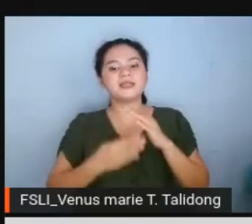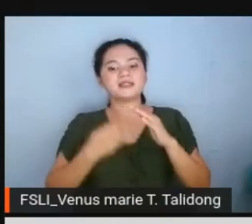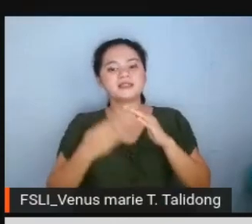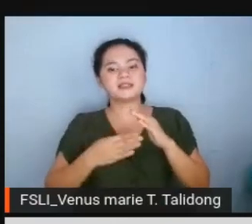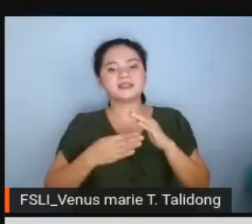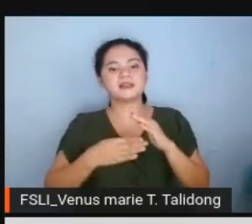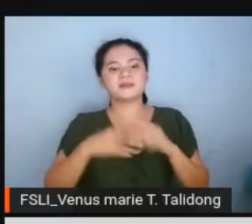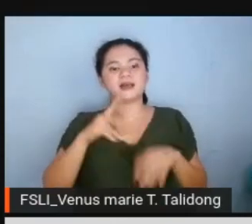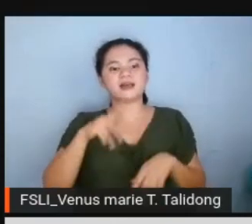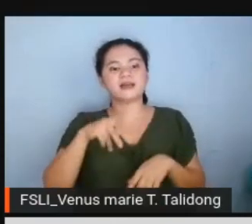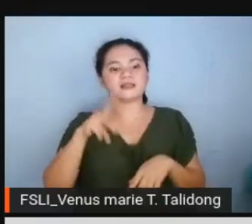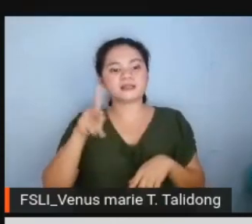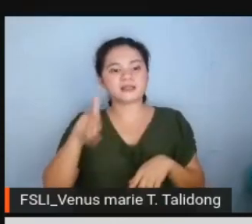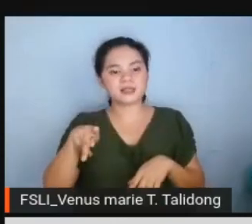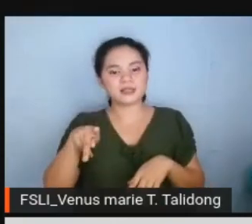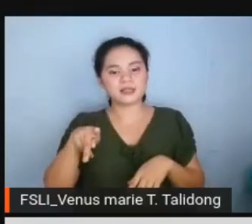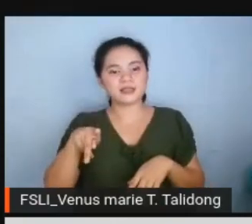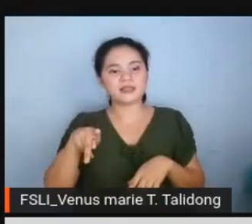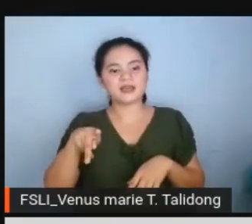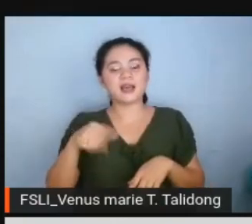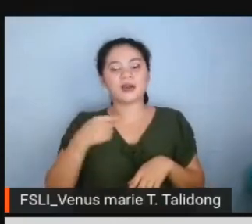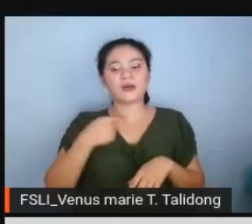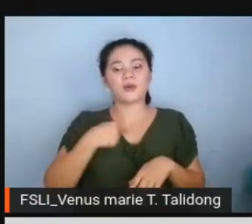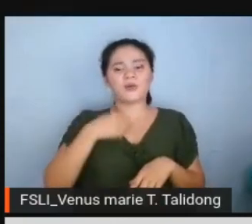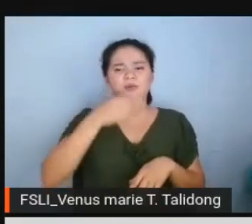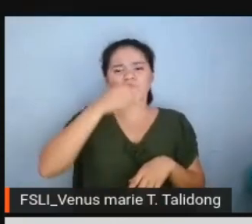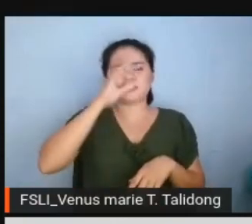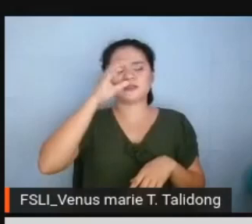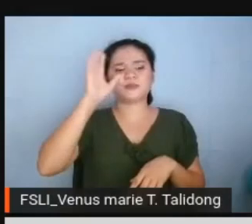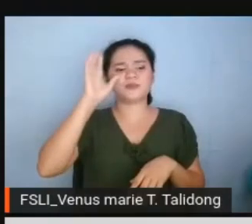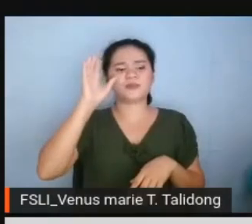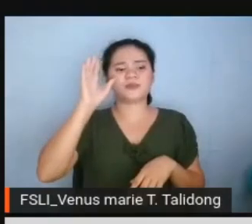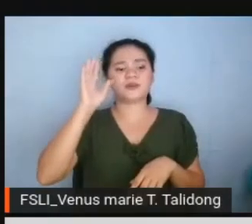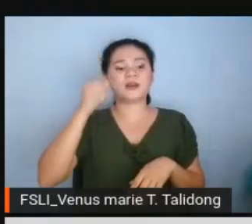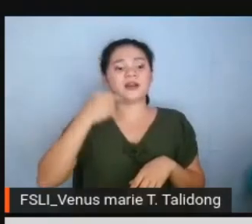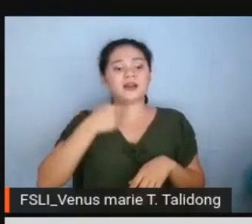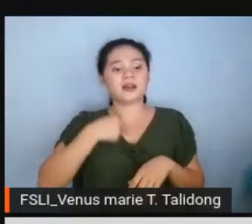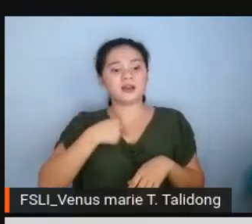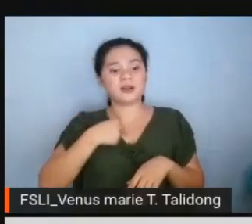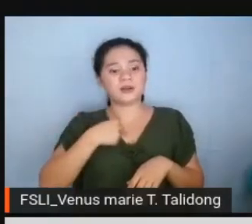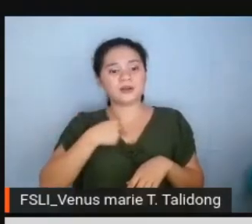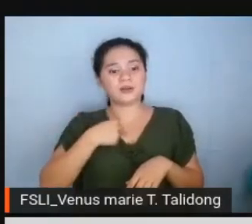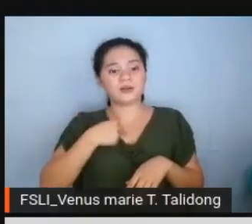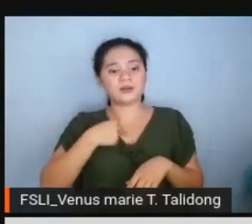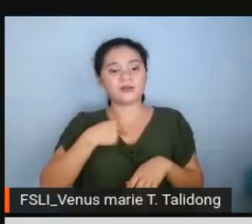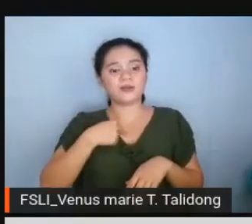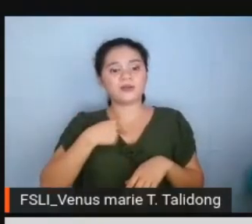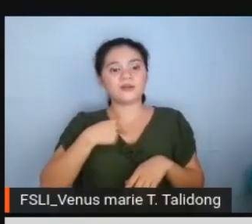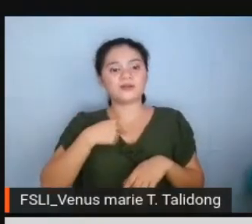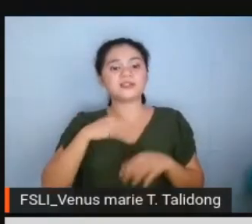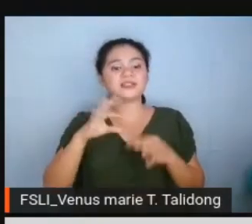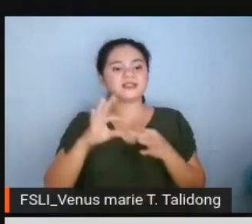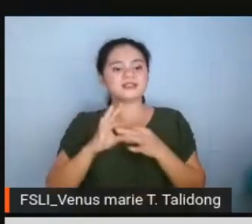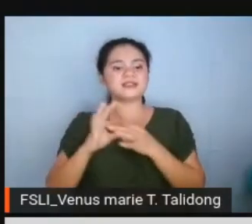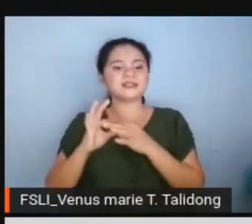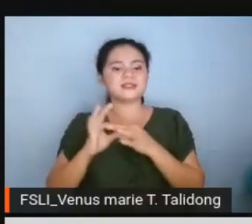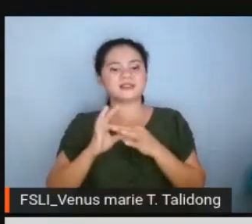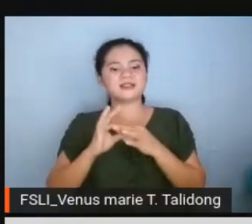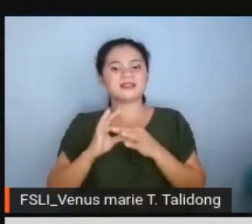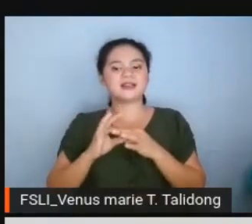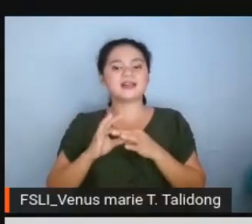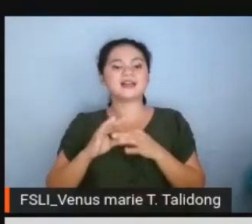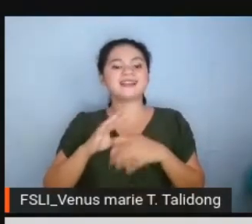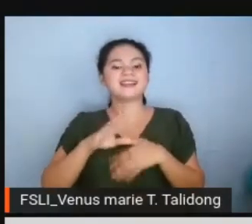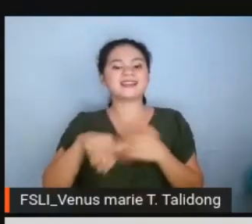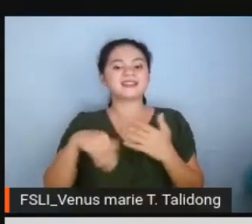based in Cebu. Then that was it. We got along and then the rest is history. So yun